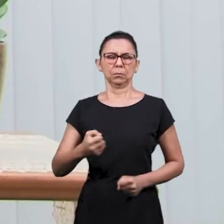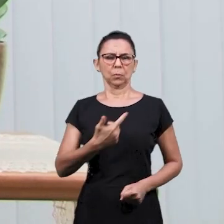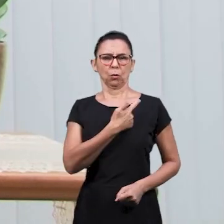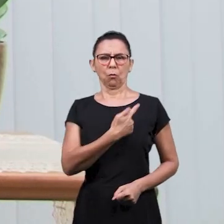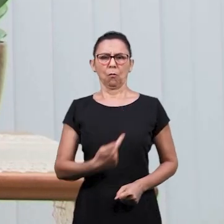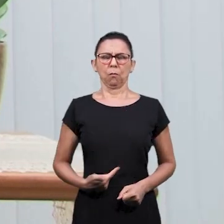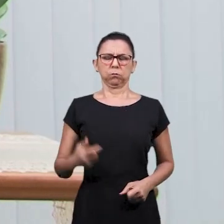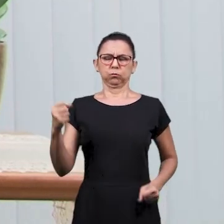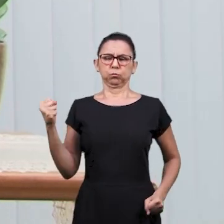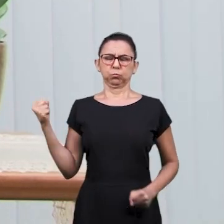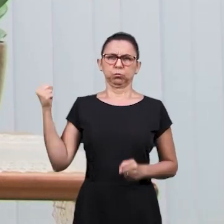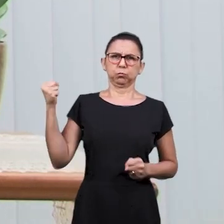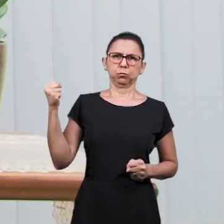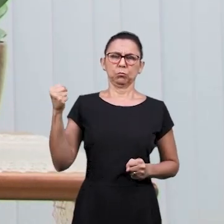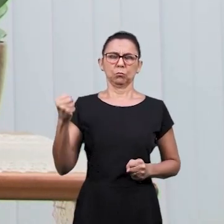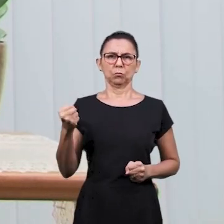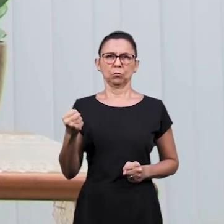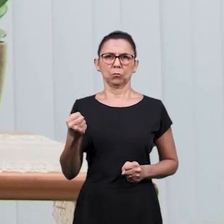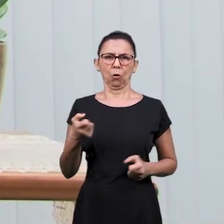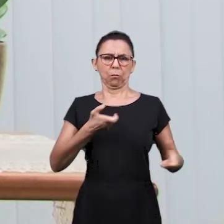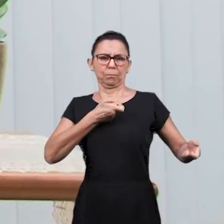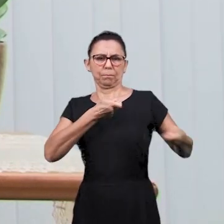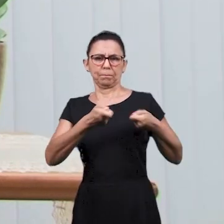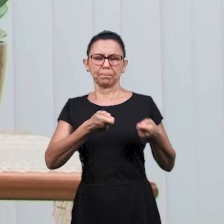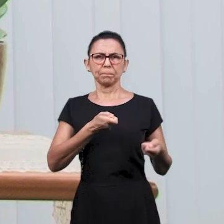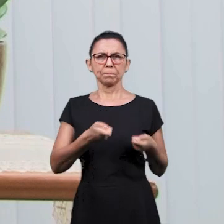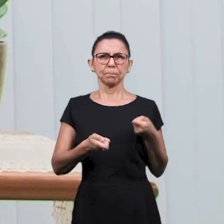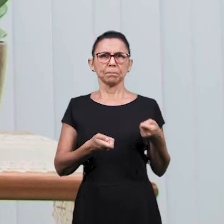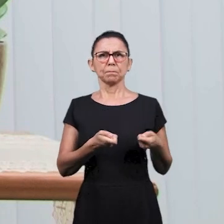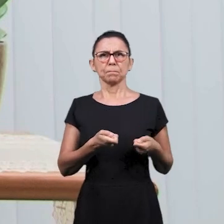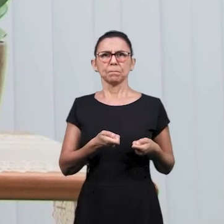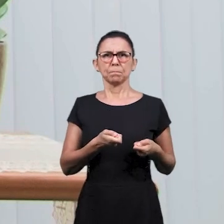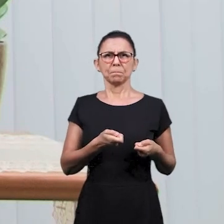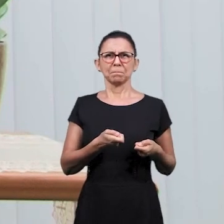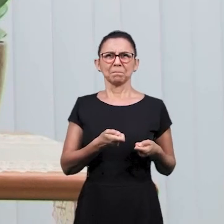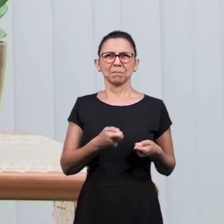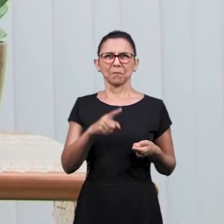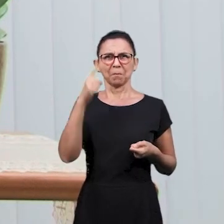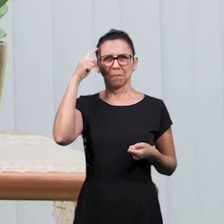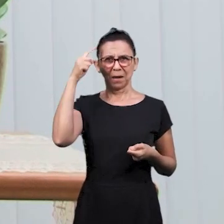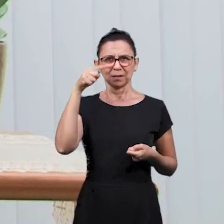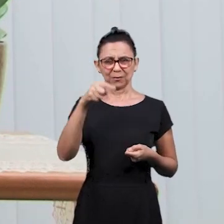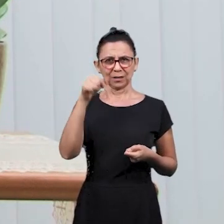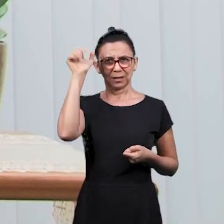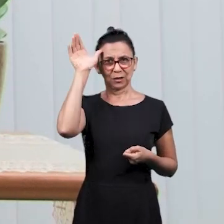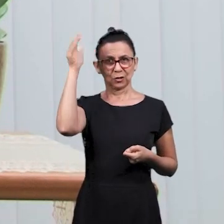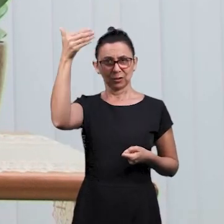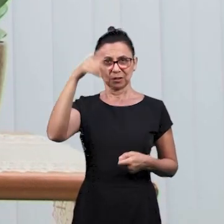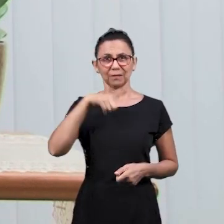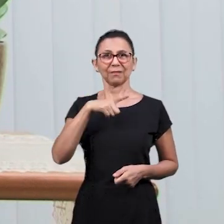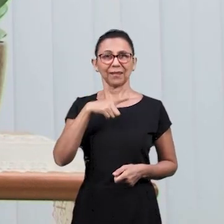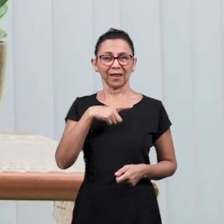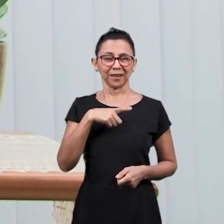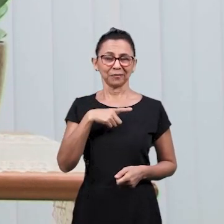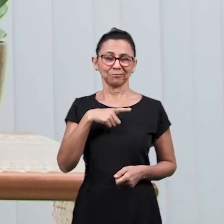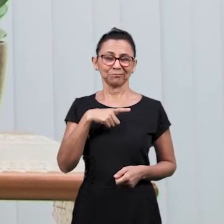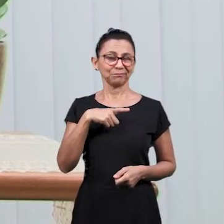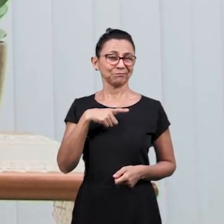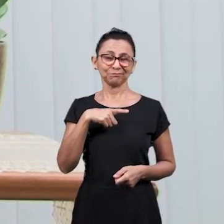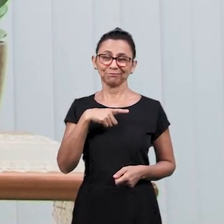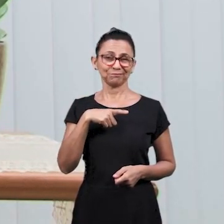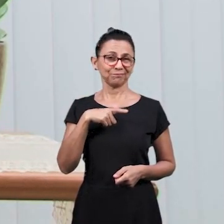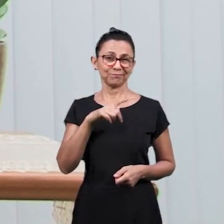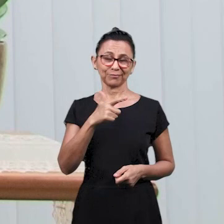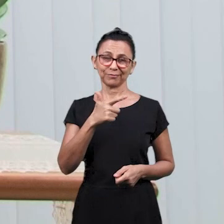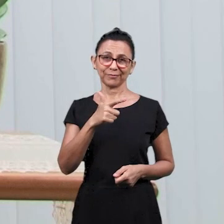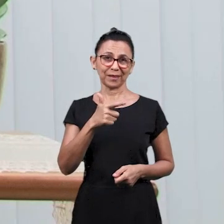власть, то вы думаете, что это может дать вам решение проблем. Человек без Бога,